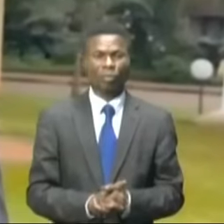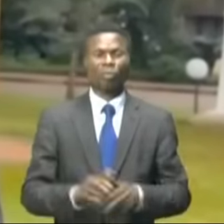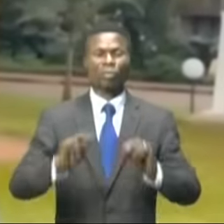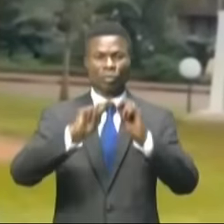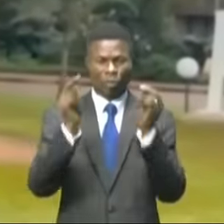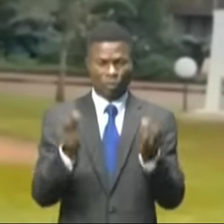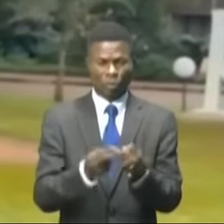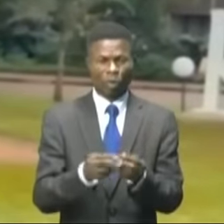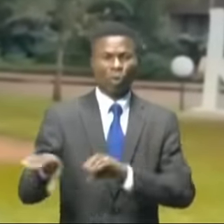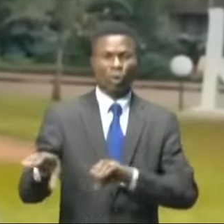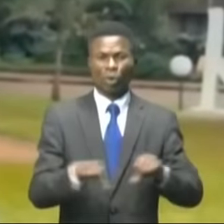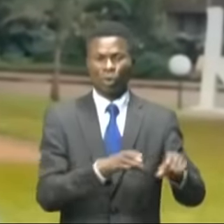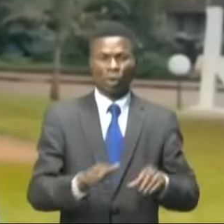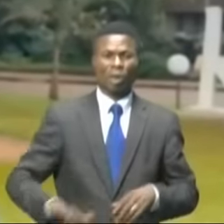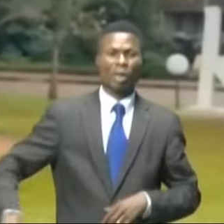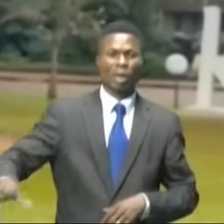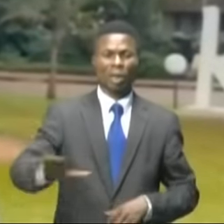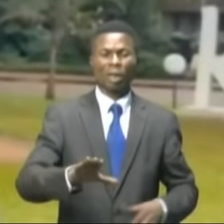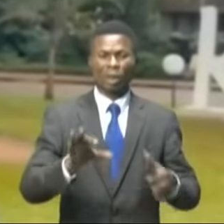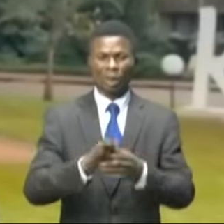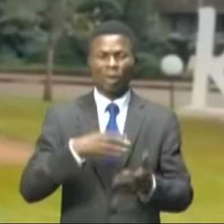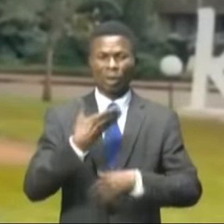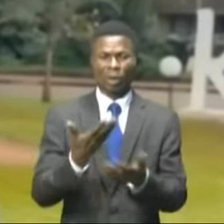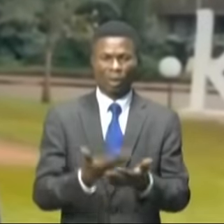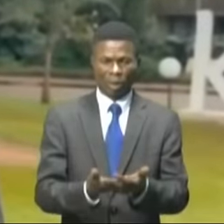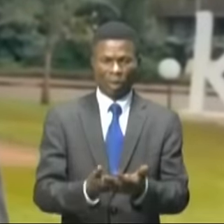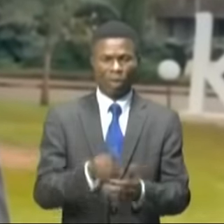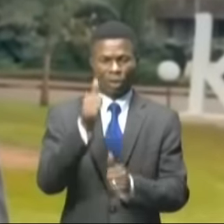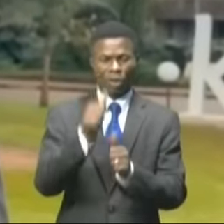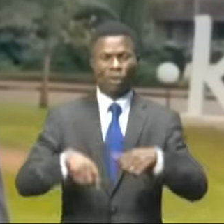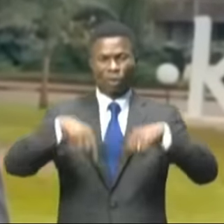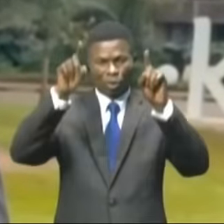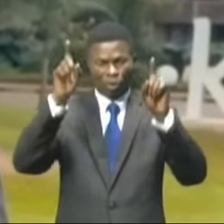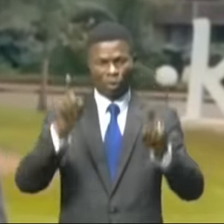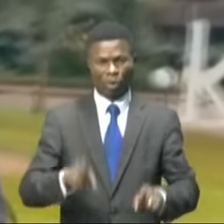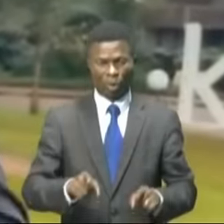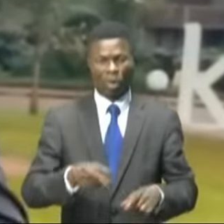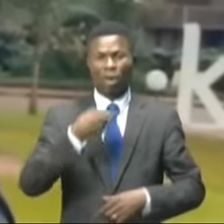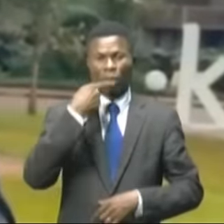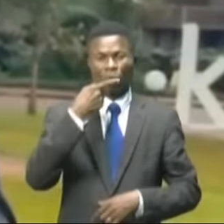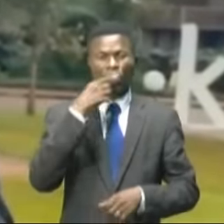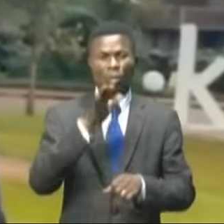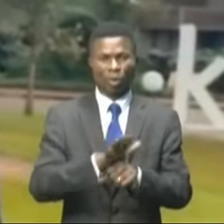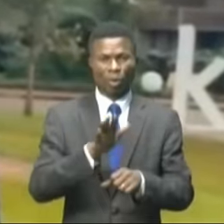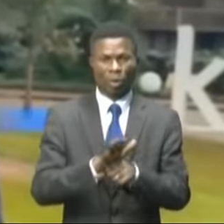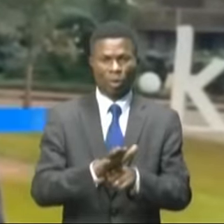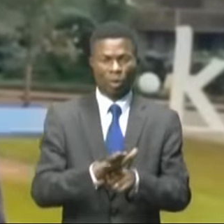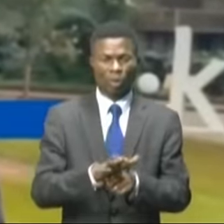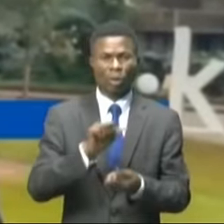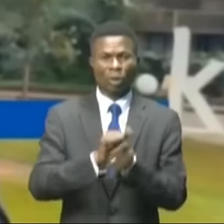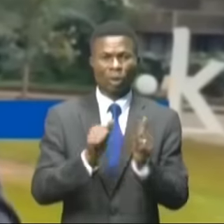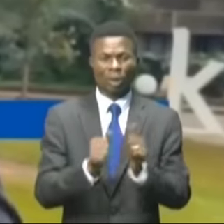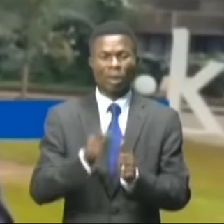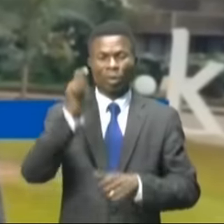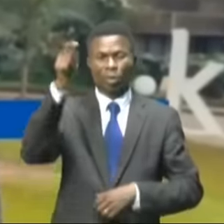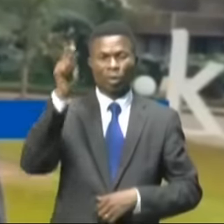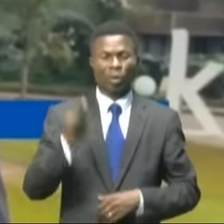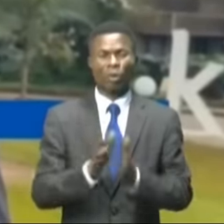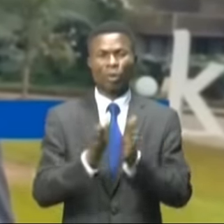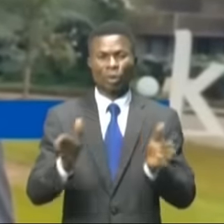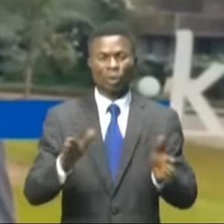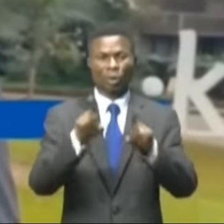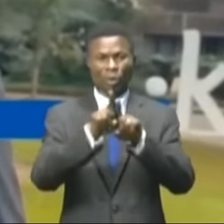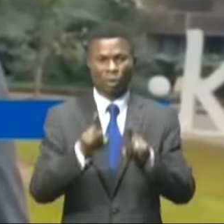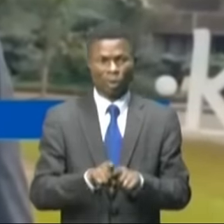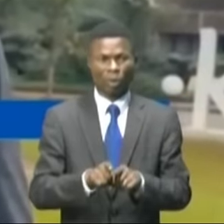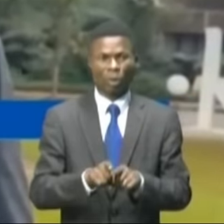parmi les exercices que les Nations Unies ont l'habitude de faire en moins une année, où on parle de l'avenir de l'humanité en général,